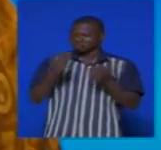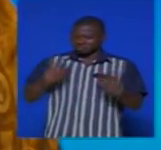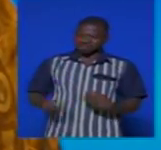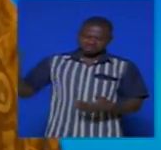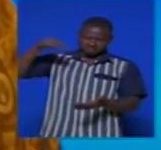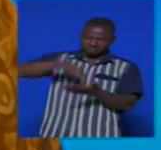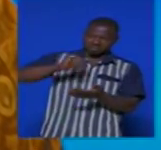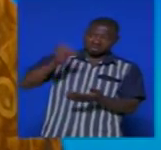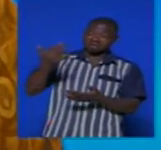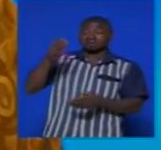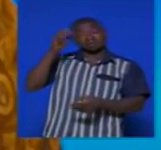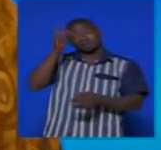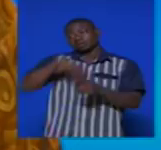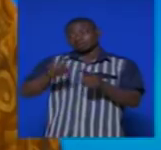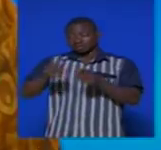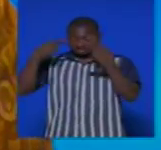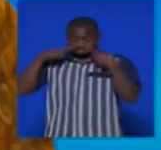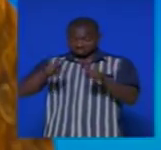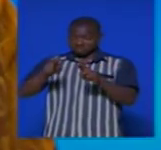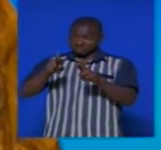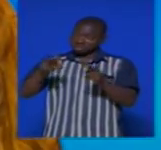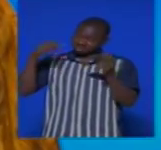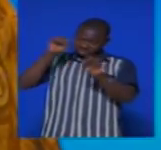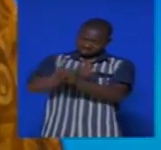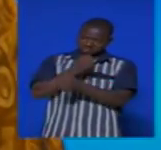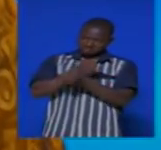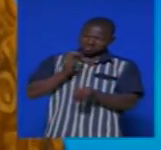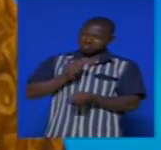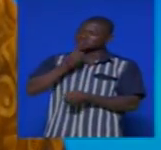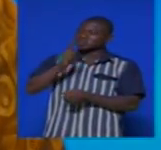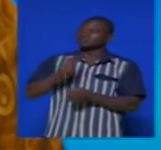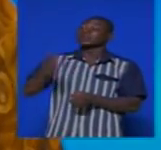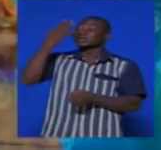2015, quand on regarde les statistiques, nous sommes donc à 5,4. Et